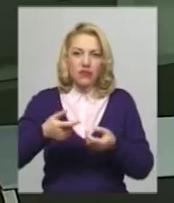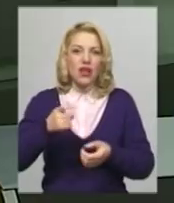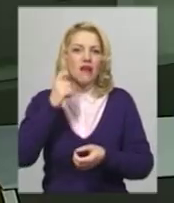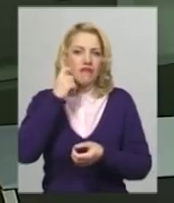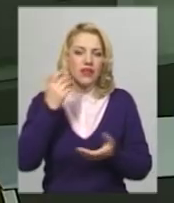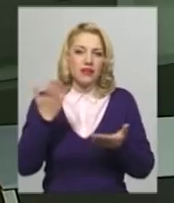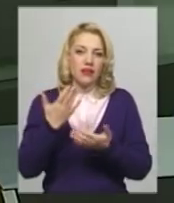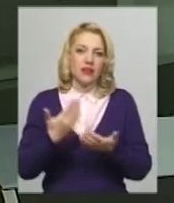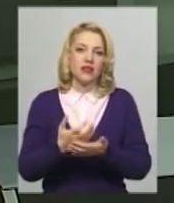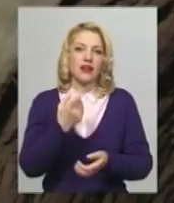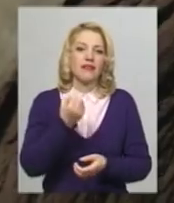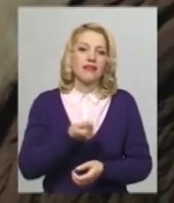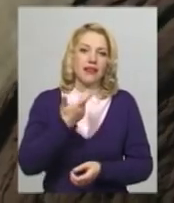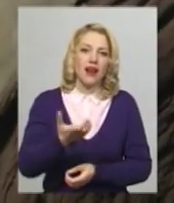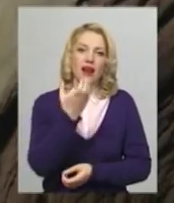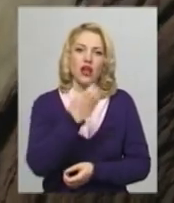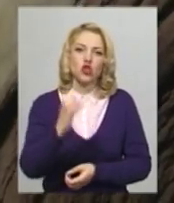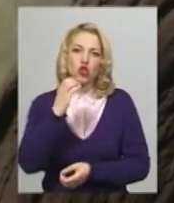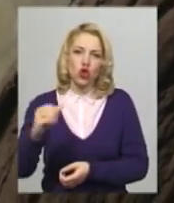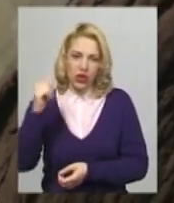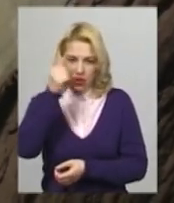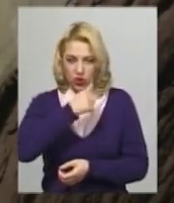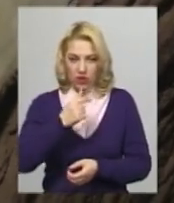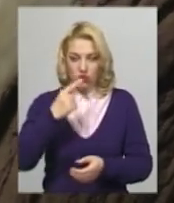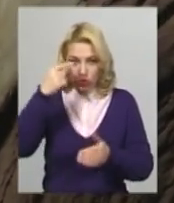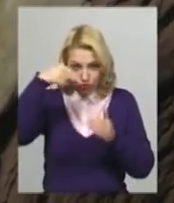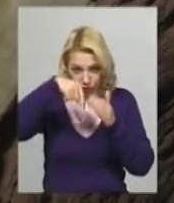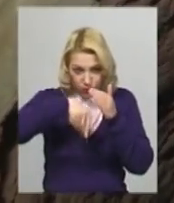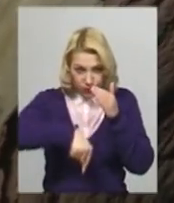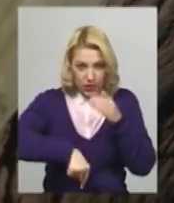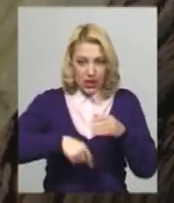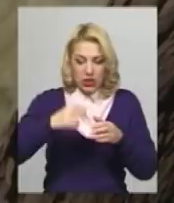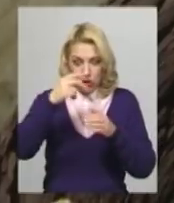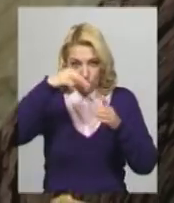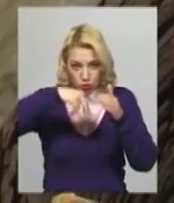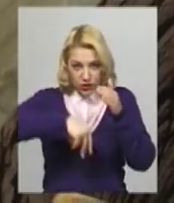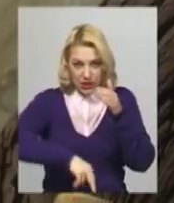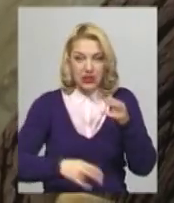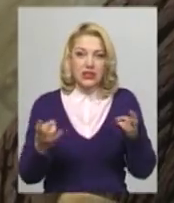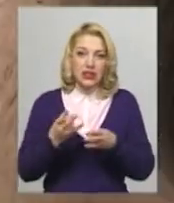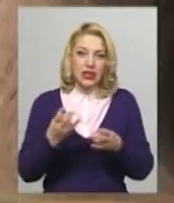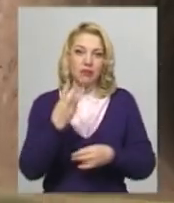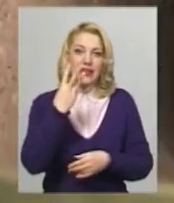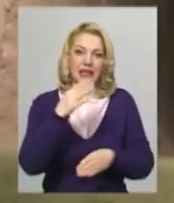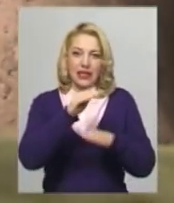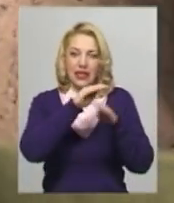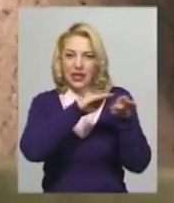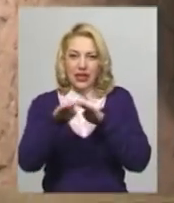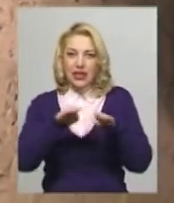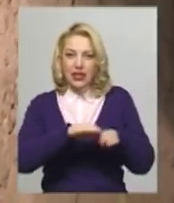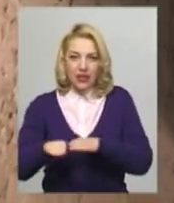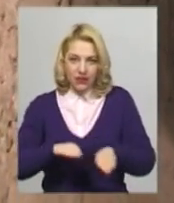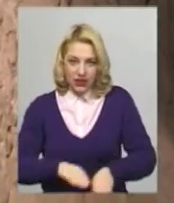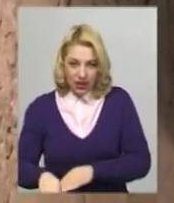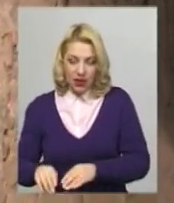кількох сотень років. Аби опуститися на дно криниці глибиною 11 метрів, необхідно подолати 3 рівні. На кожному з них у кам'яній